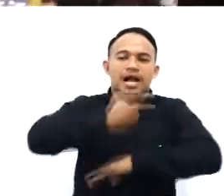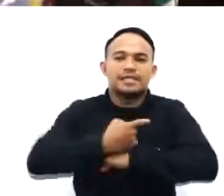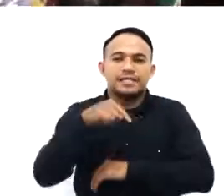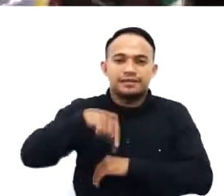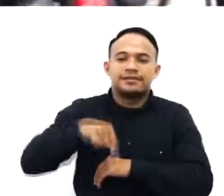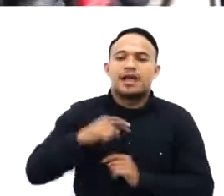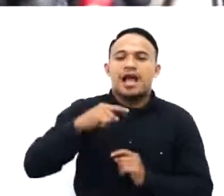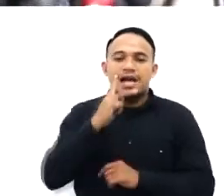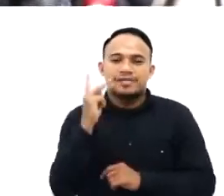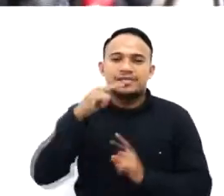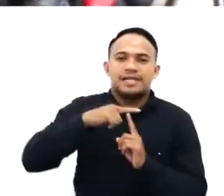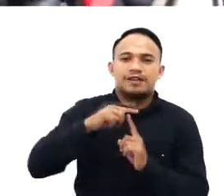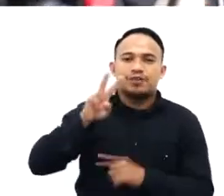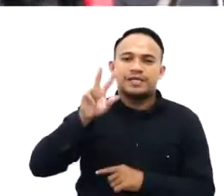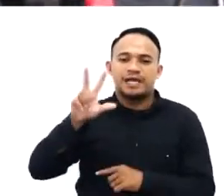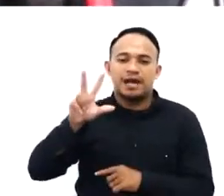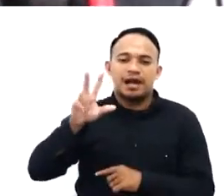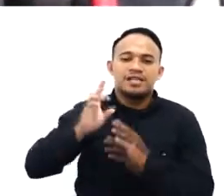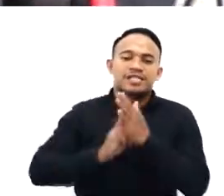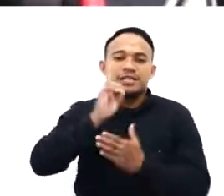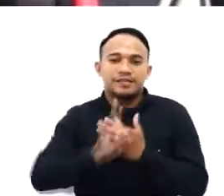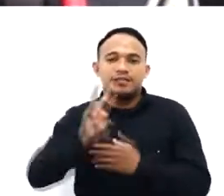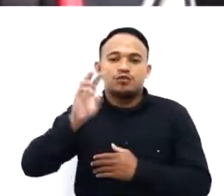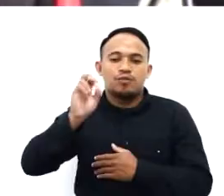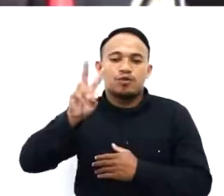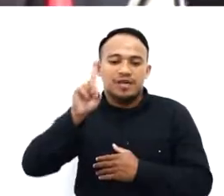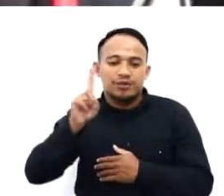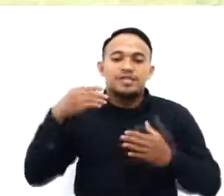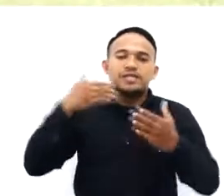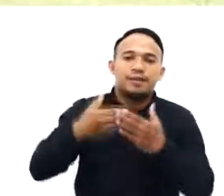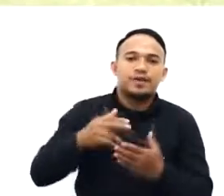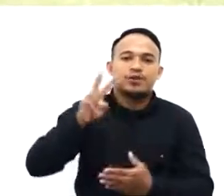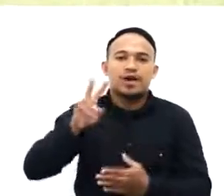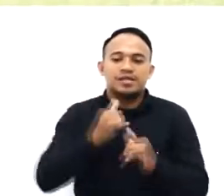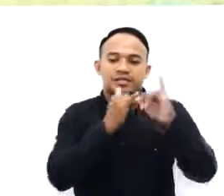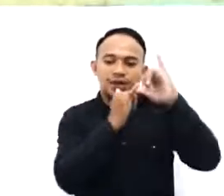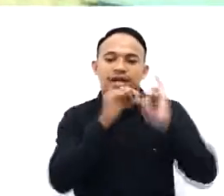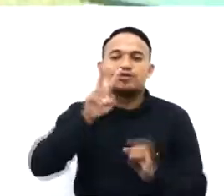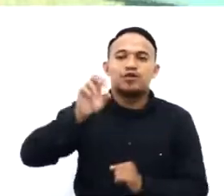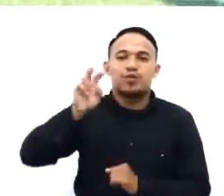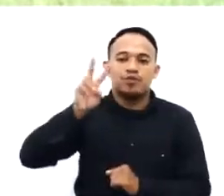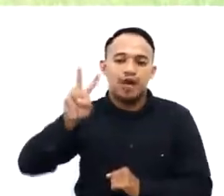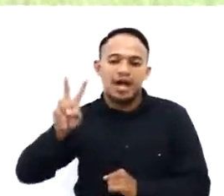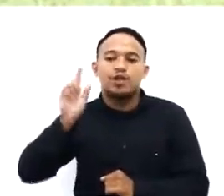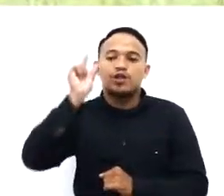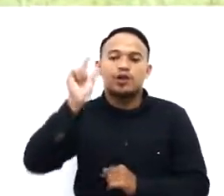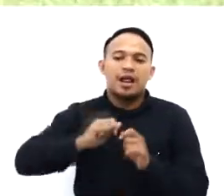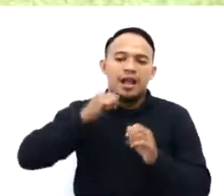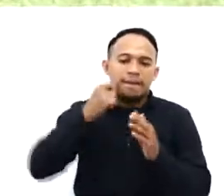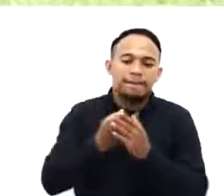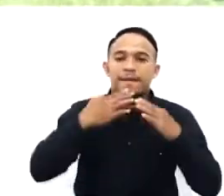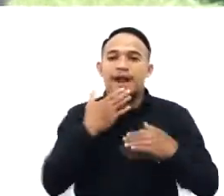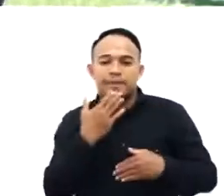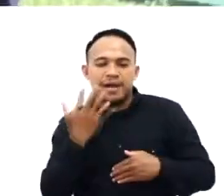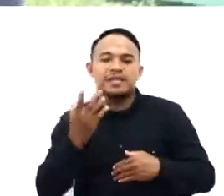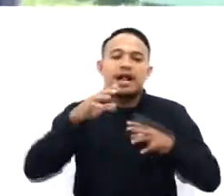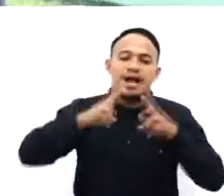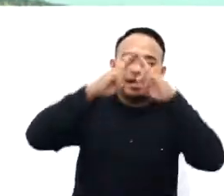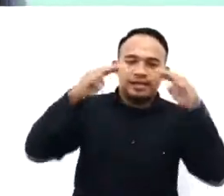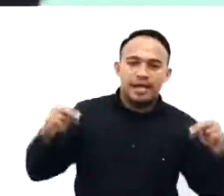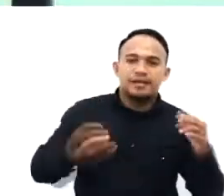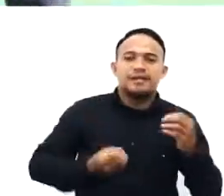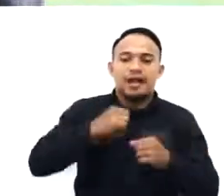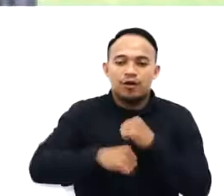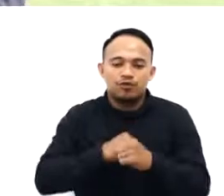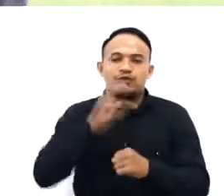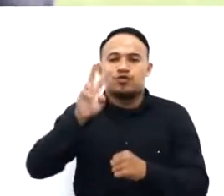ini Kamis 23 Desember 2021 sampai 2 Januari 2022 untuk